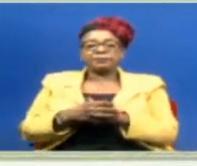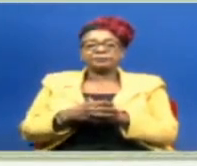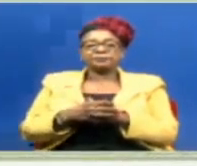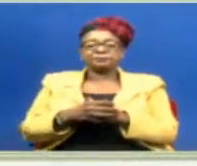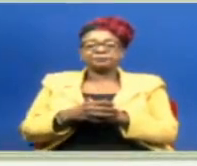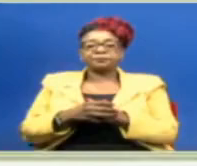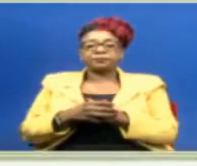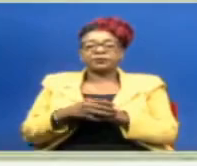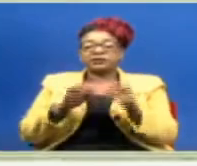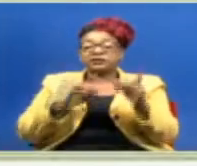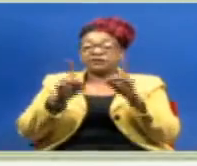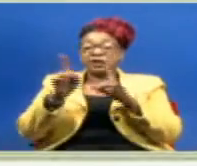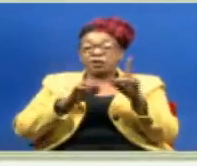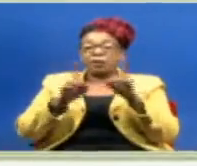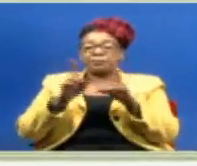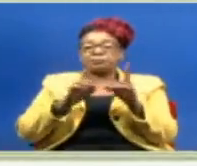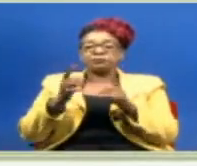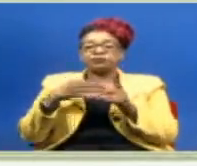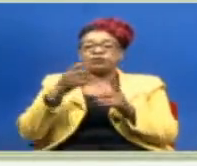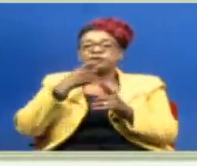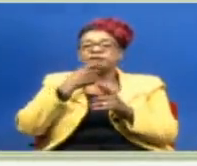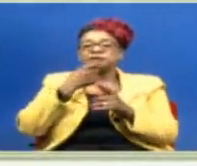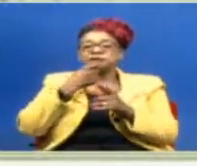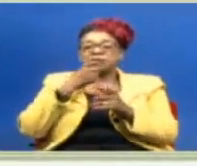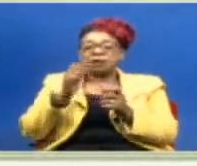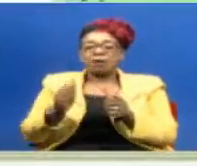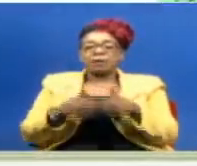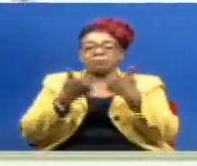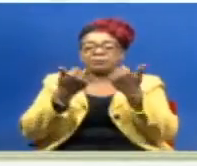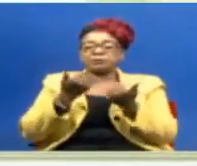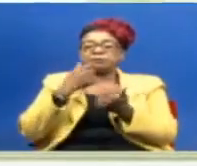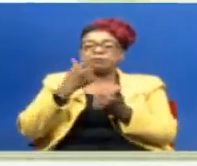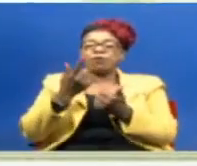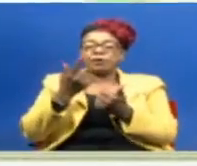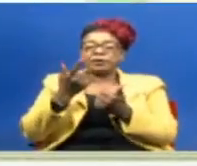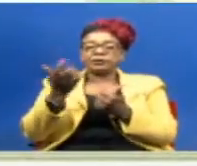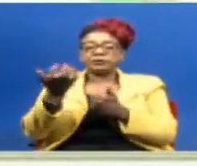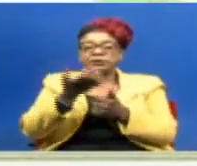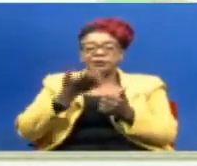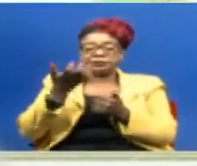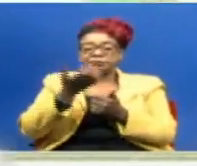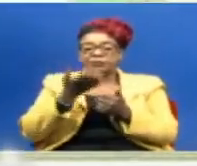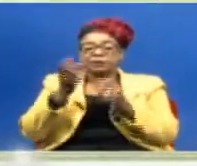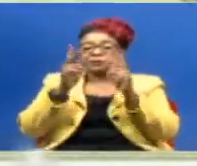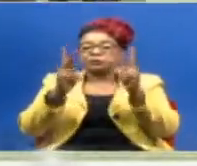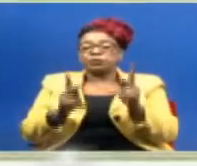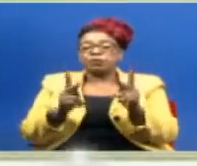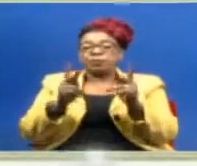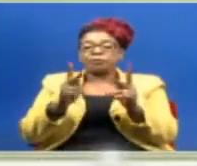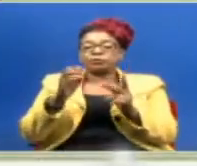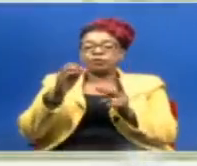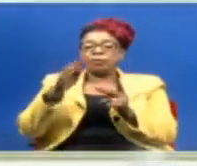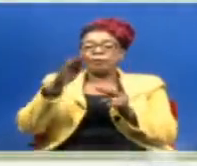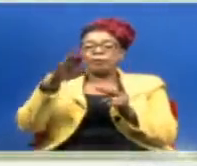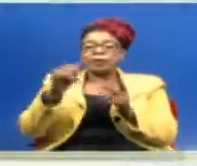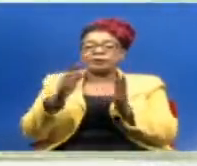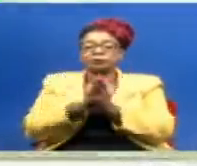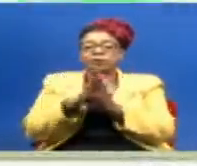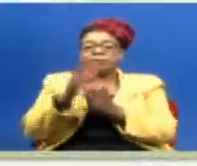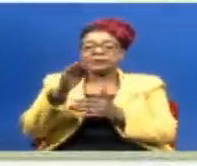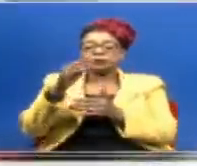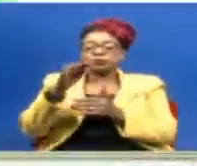Safaricom Chapa Dimba awamu ya Nyanza ilifanyika uwanja Moi, kaunti ya Kisumu, ambapo wenyeji Obunga na Plateau Queens